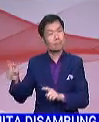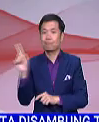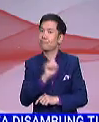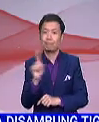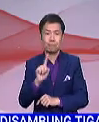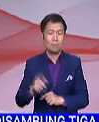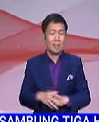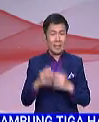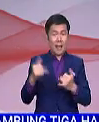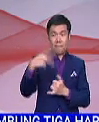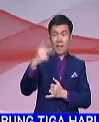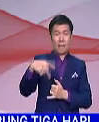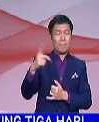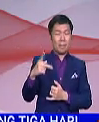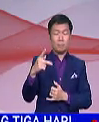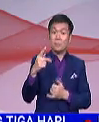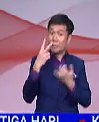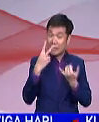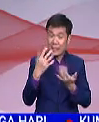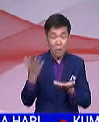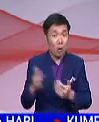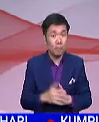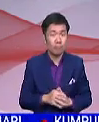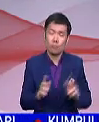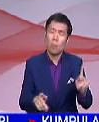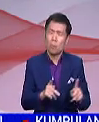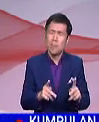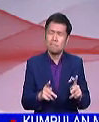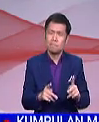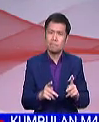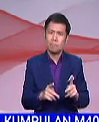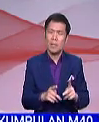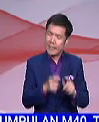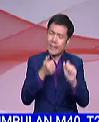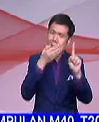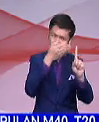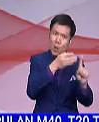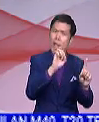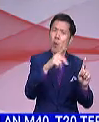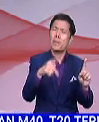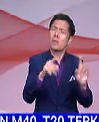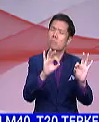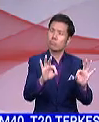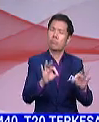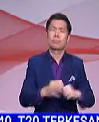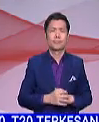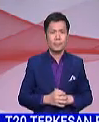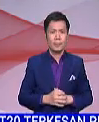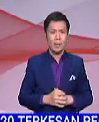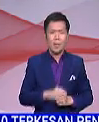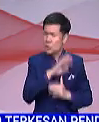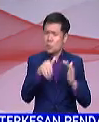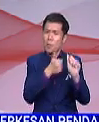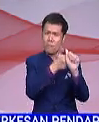sejak PKP tidak ada isu lah yang daripada pengguna. Mereka semua mematuhi SOP dan kebenaran apa yang telah diikut SOP yang